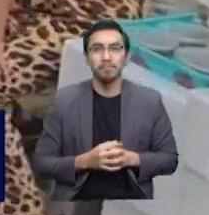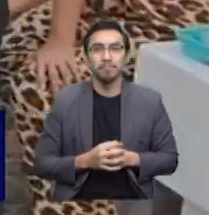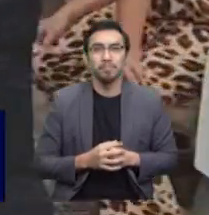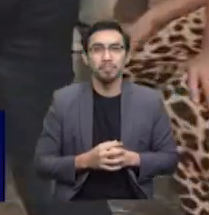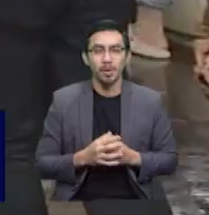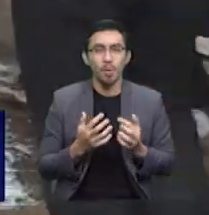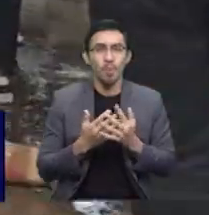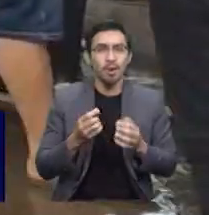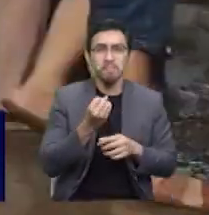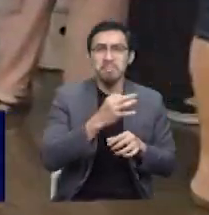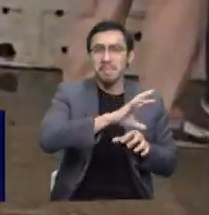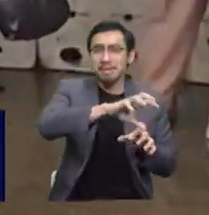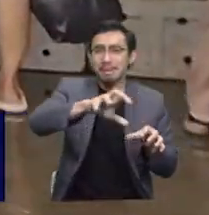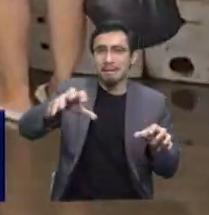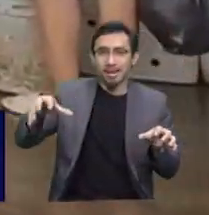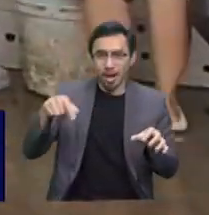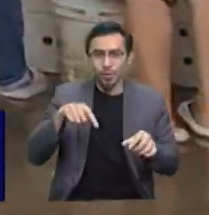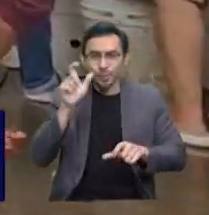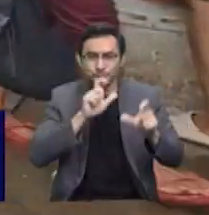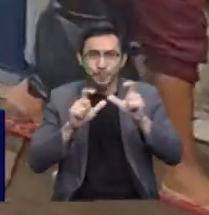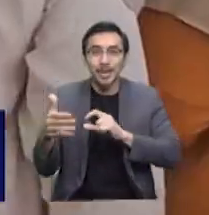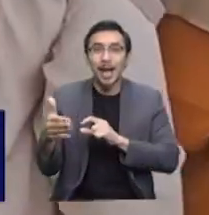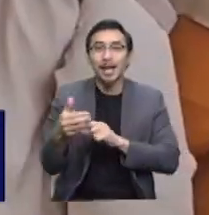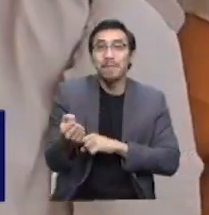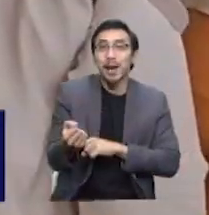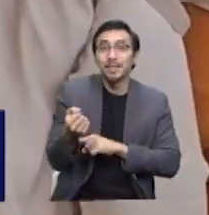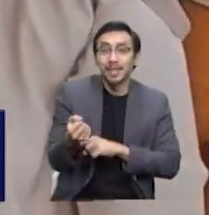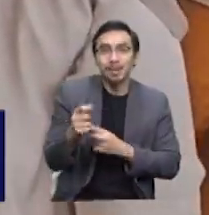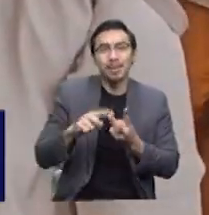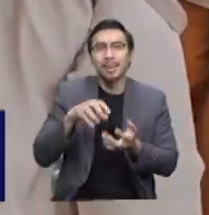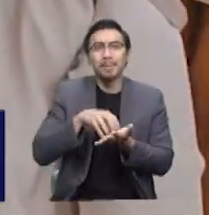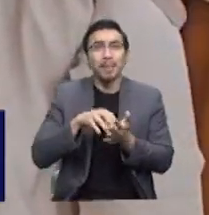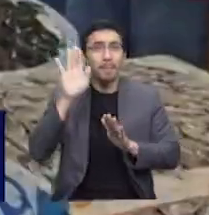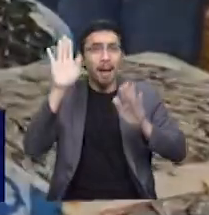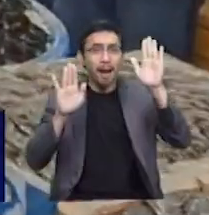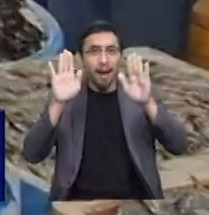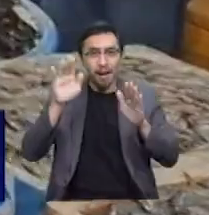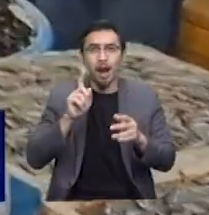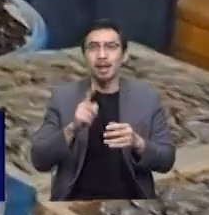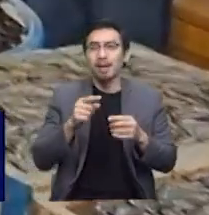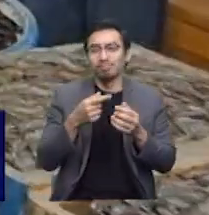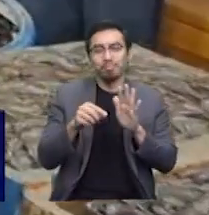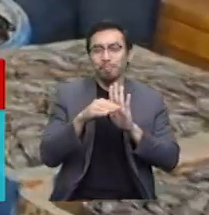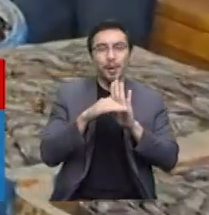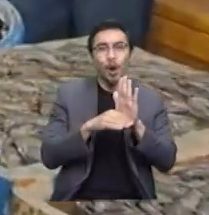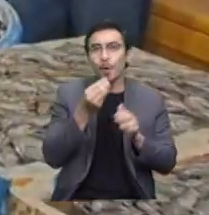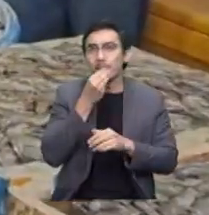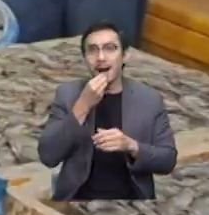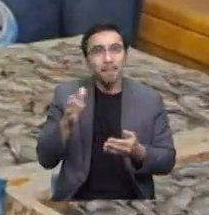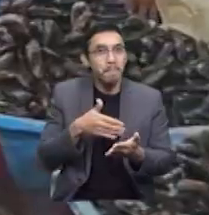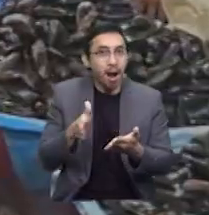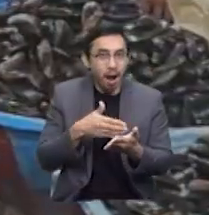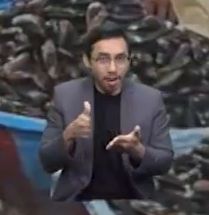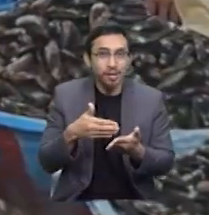Warga dari berbagai daerah berburu ikan di pasar dan tempat pelelangan untuk dijadikan menu ikan bakar, menu khas di malam